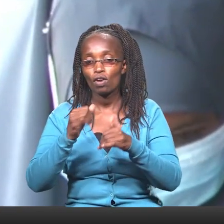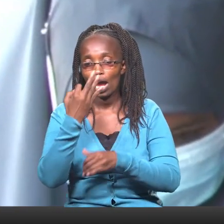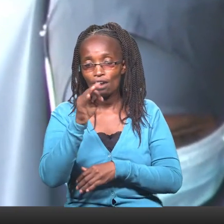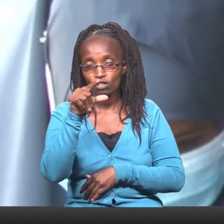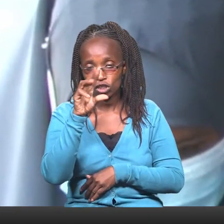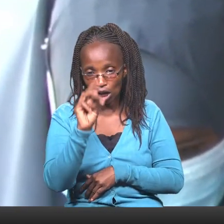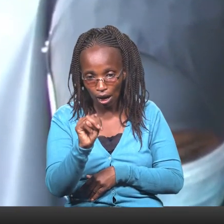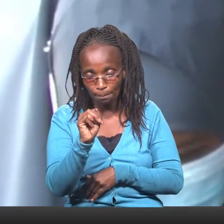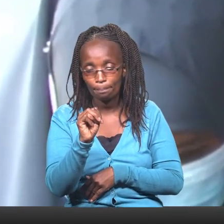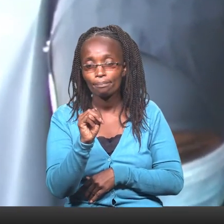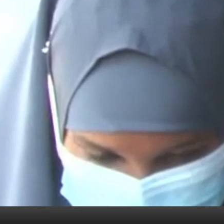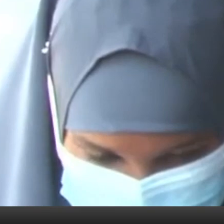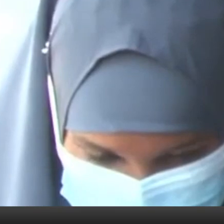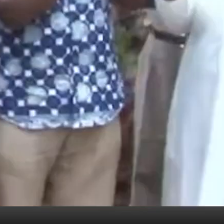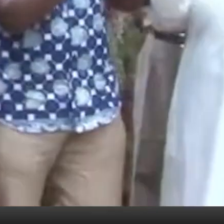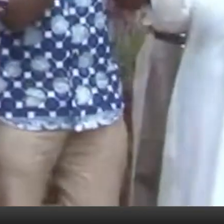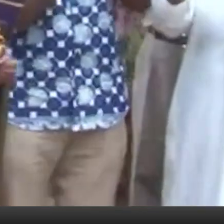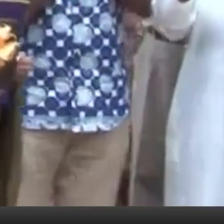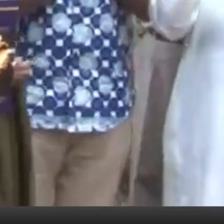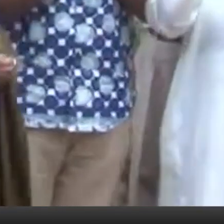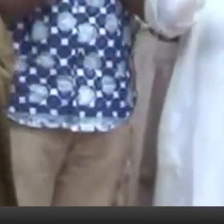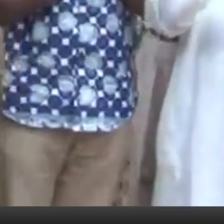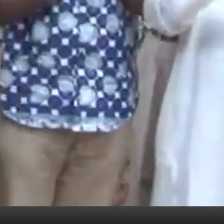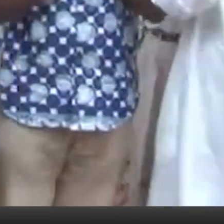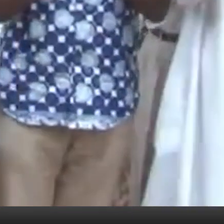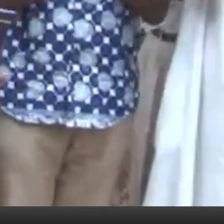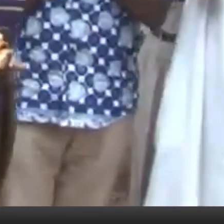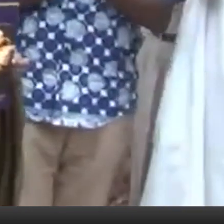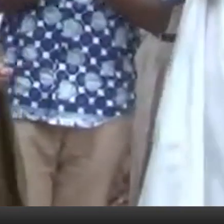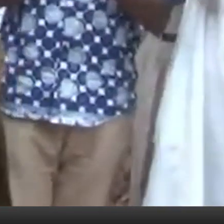Masai zikiwa na visa vingi vya ukeketaji. Faith Ndeto, Undugu TV.